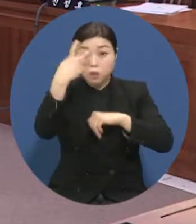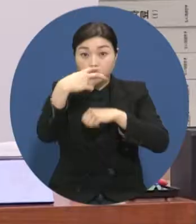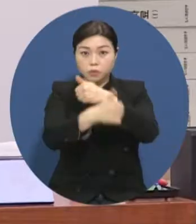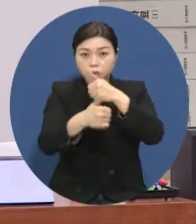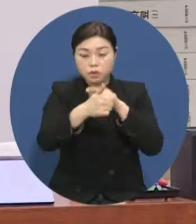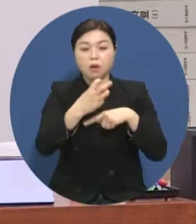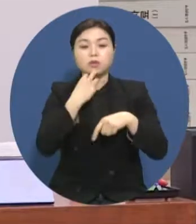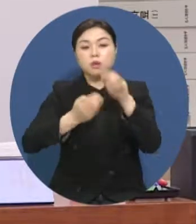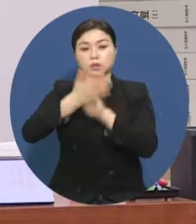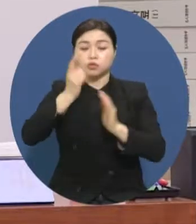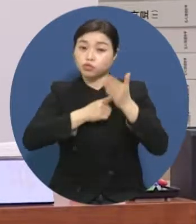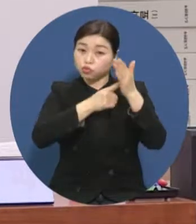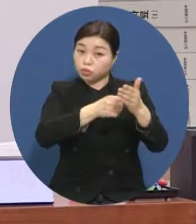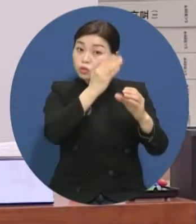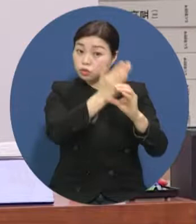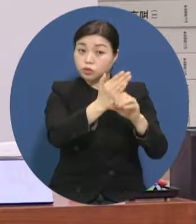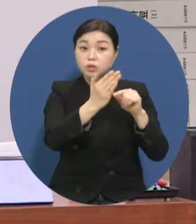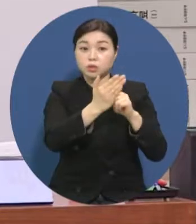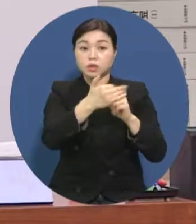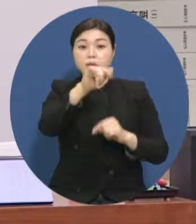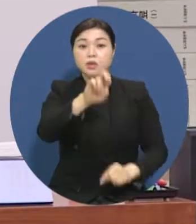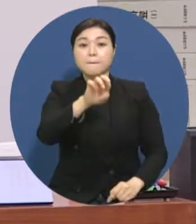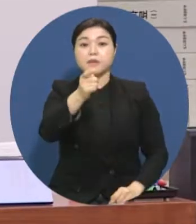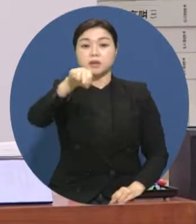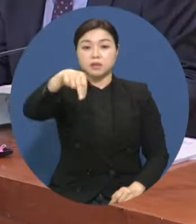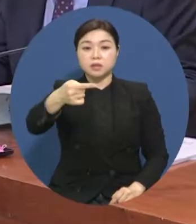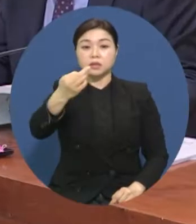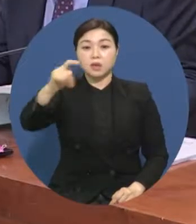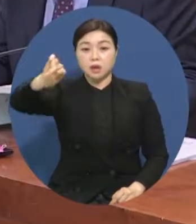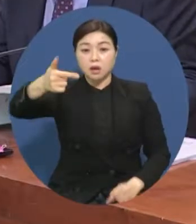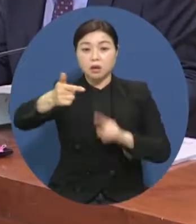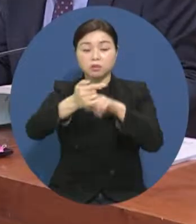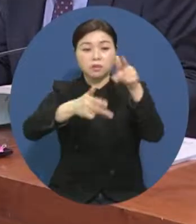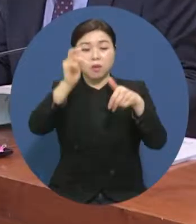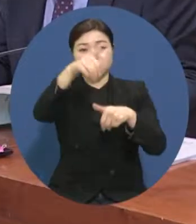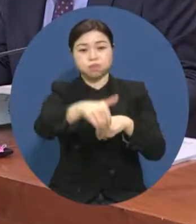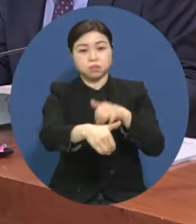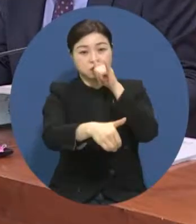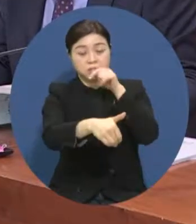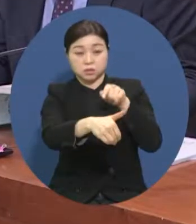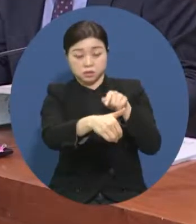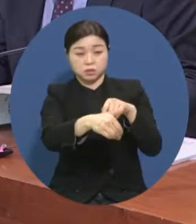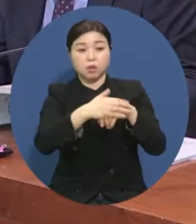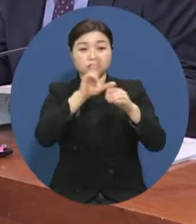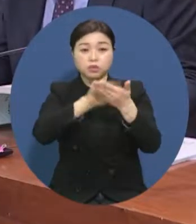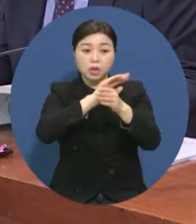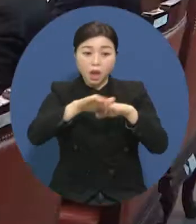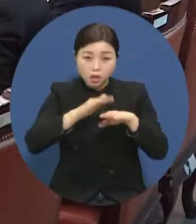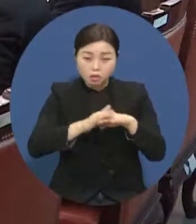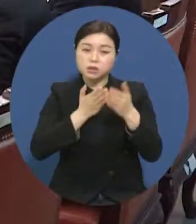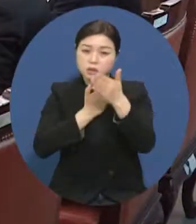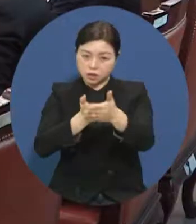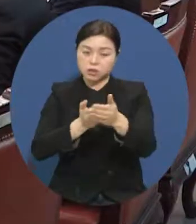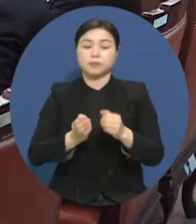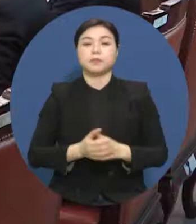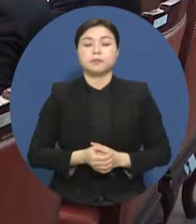도시계획관리위원회가 서울시가 추진하고 있는 캠퍼스타운 사업의 부진한 성과와 함께 대책 마련을 주문했습니다.